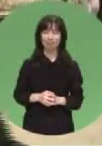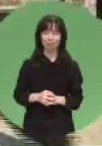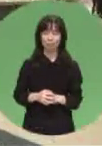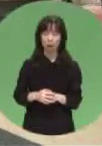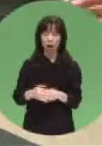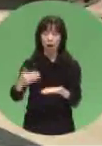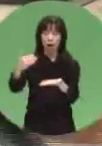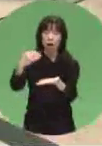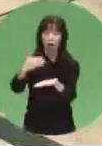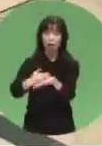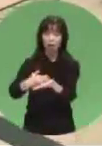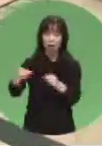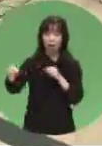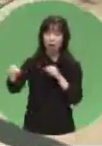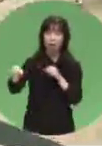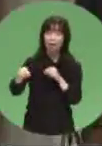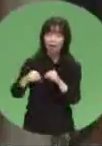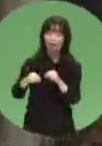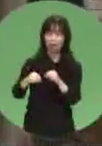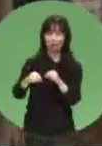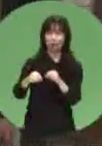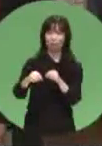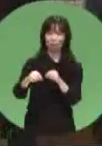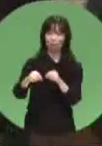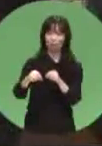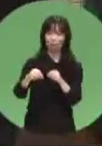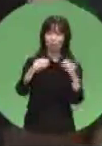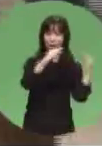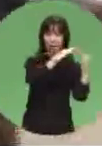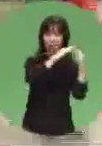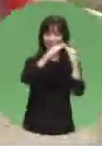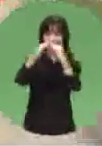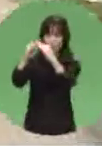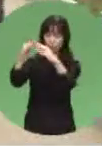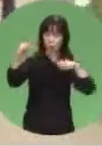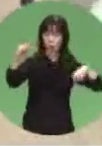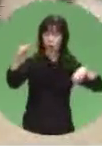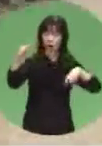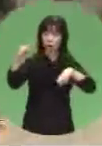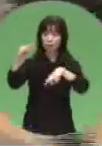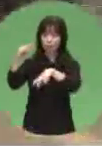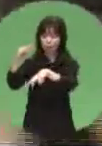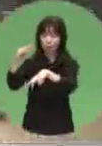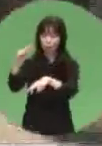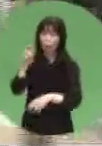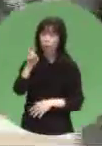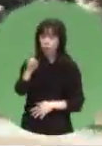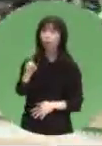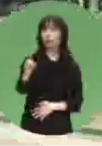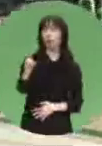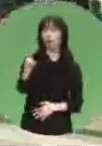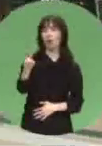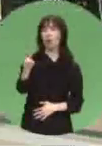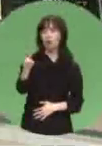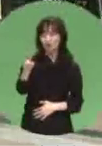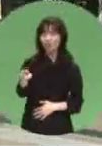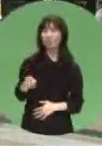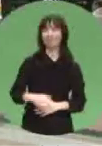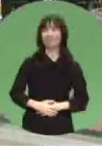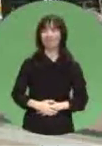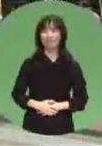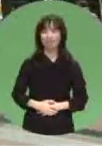ね。駅からめっちゃすぐ着きました。小屋根があるこのね、デッキの上を直通でもうすぐ着くことができるという